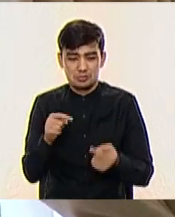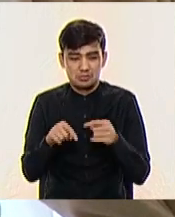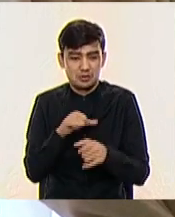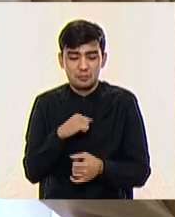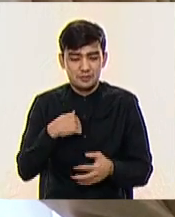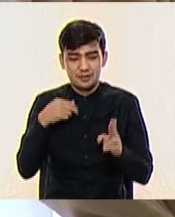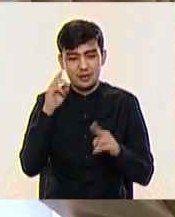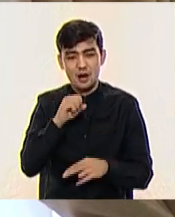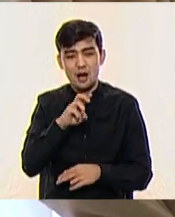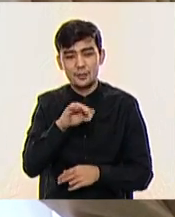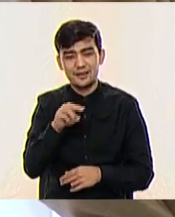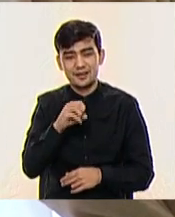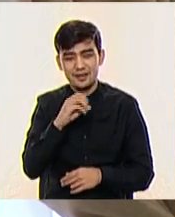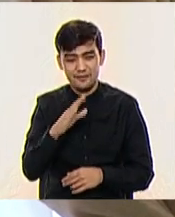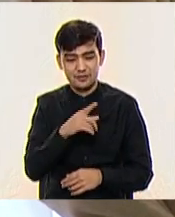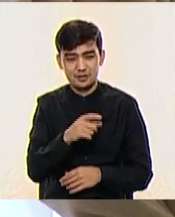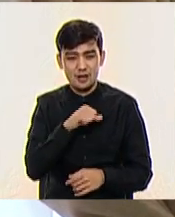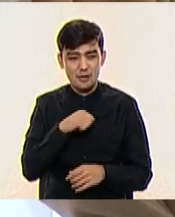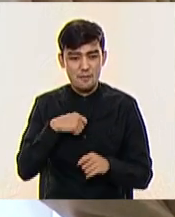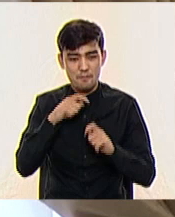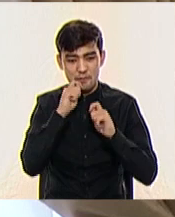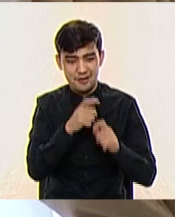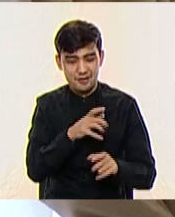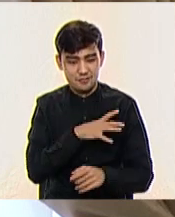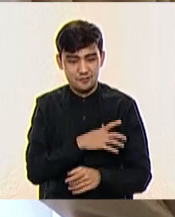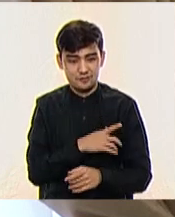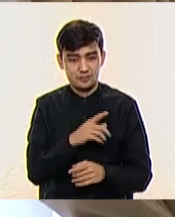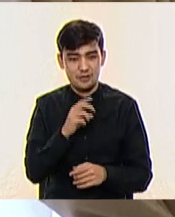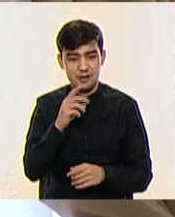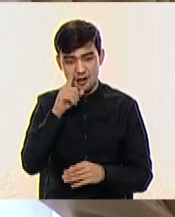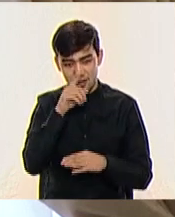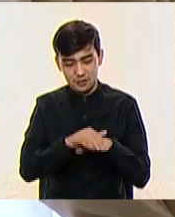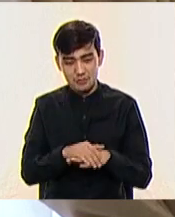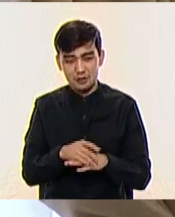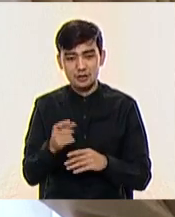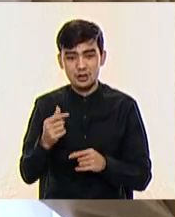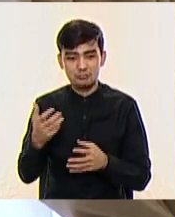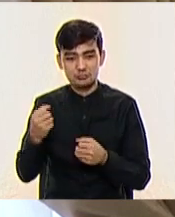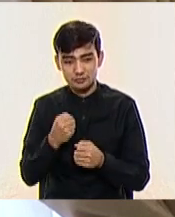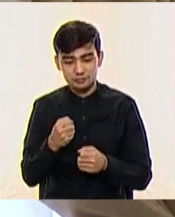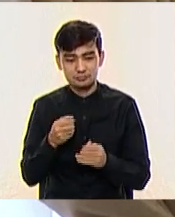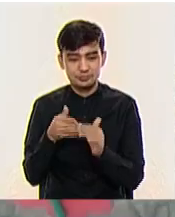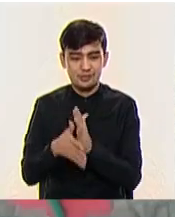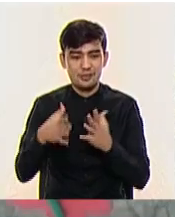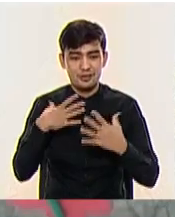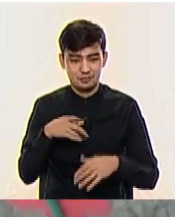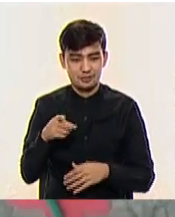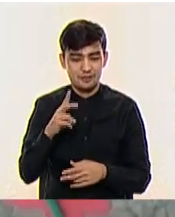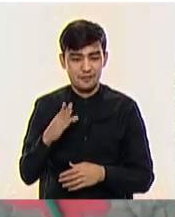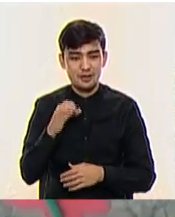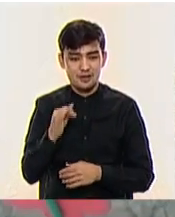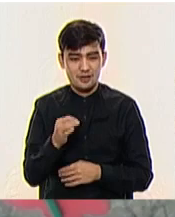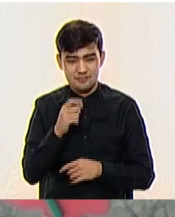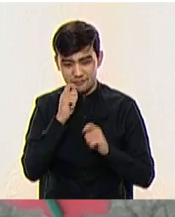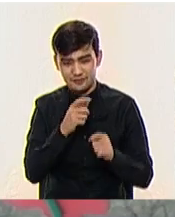Авдеев өзі сыйлап берген нәрсе. Акиматтан қаржы ол пәтерге бөлінген жоқ. Ал сыйға